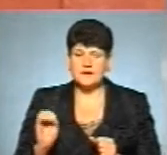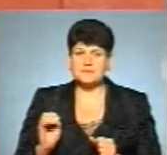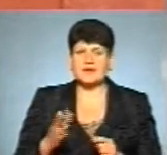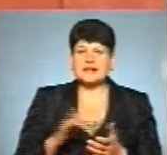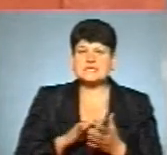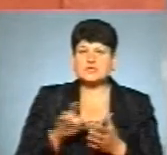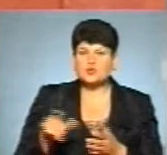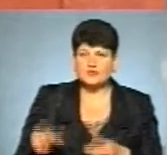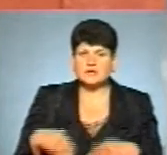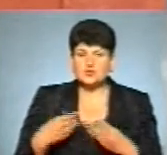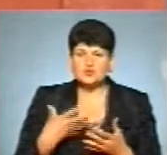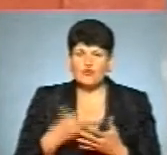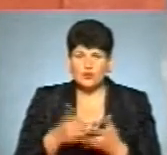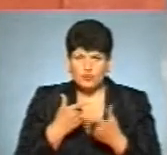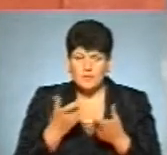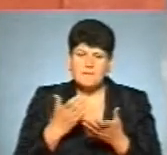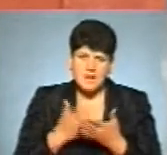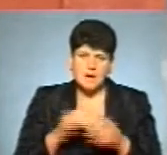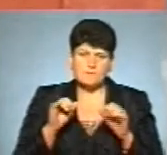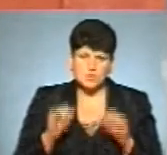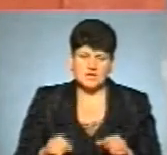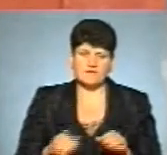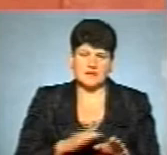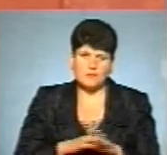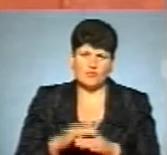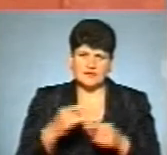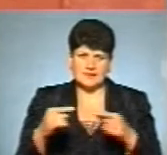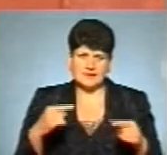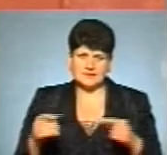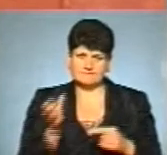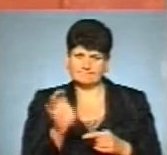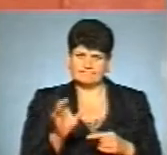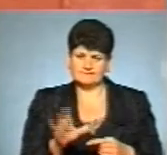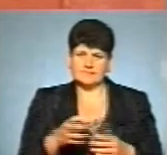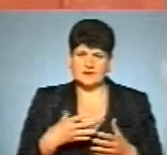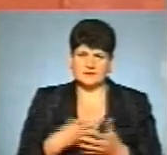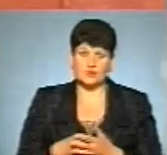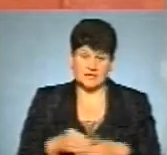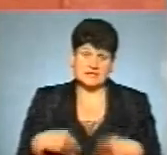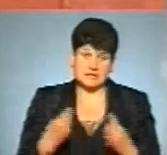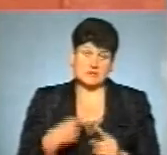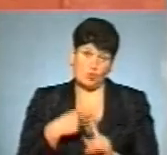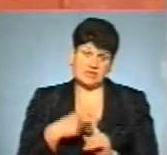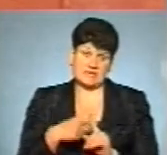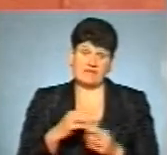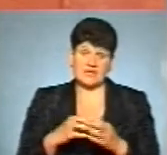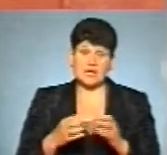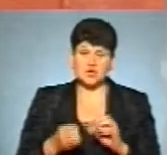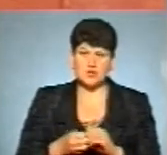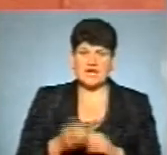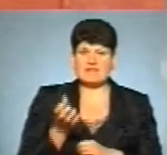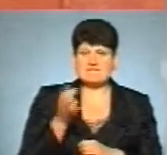свою інформацію. Ми маємо можливість наповнити інші джерела цієї інформації. Очікуємо, що це дасть позитивний результат. І